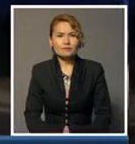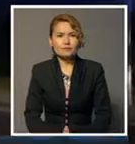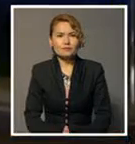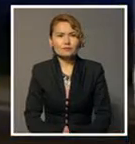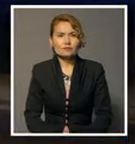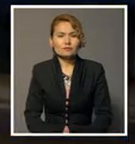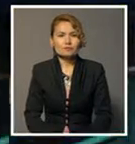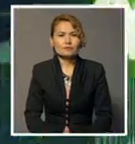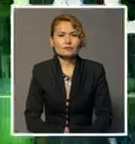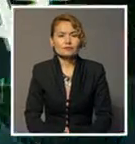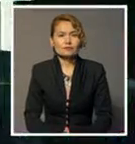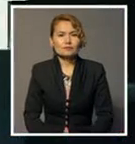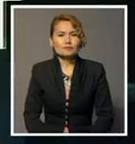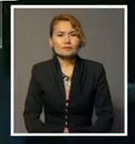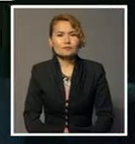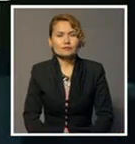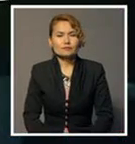ұлттық телеарнасы.